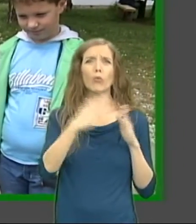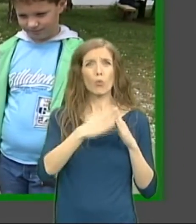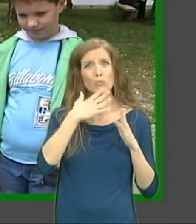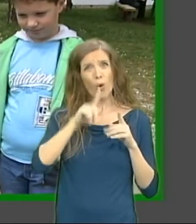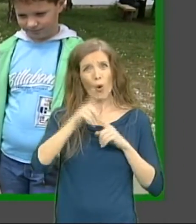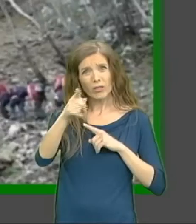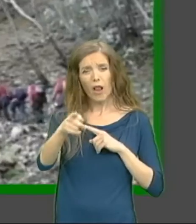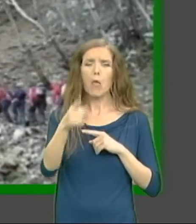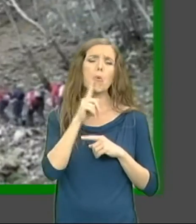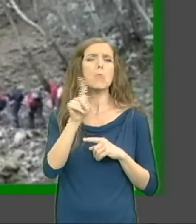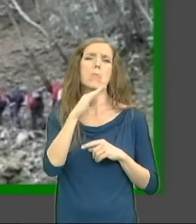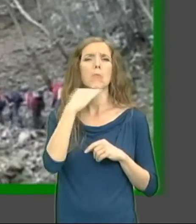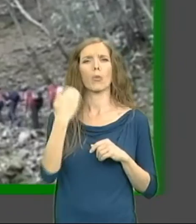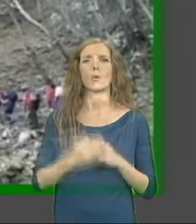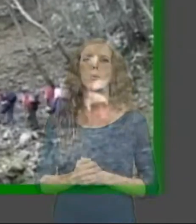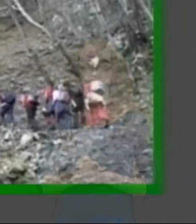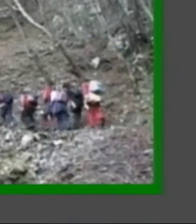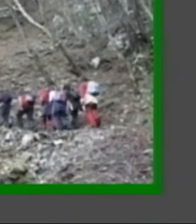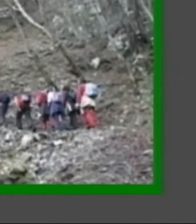Pa nije